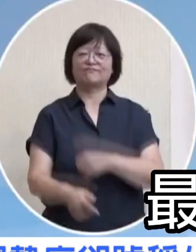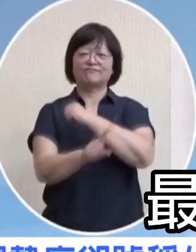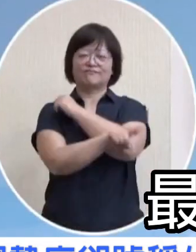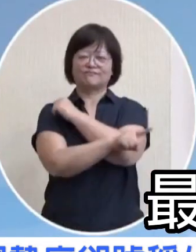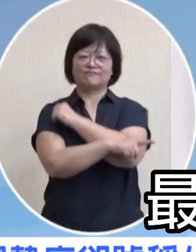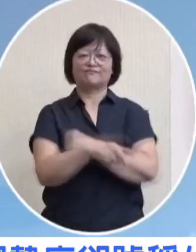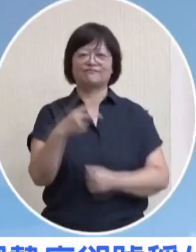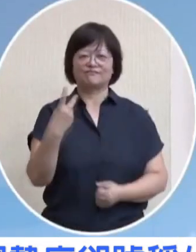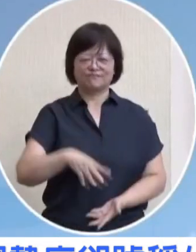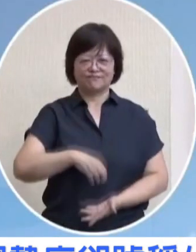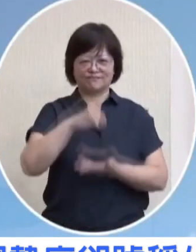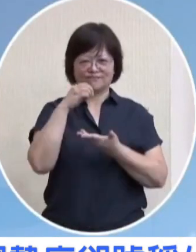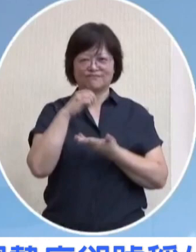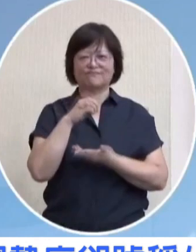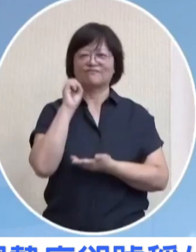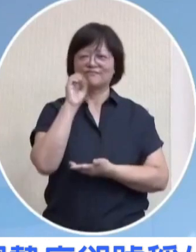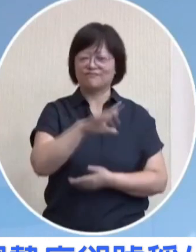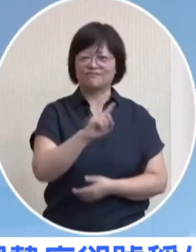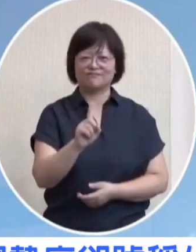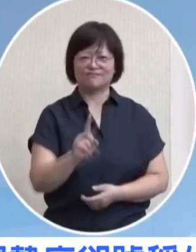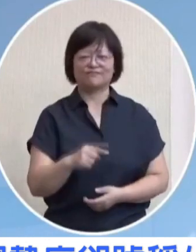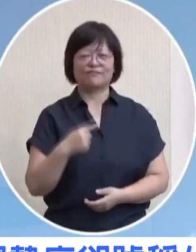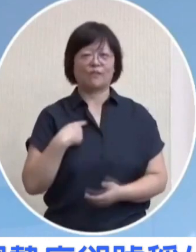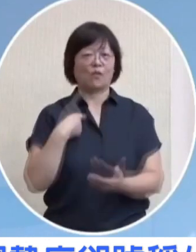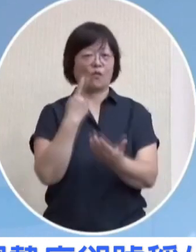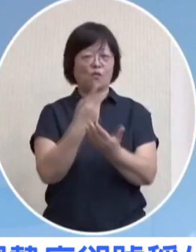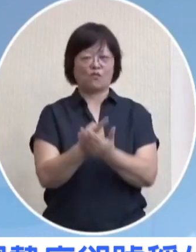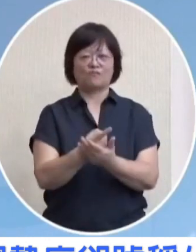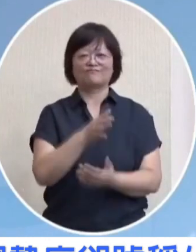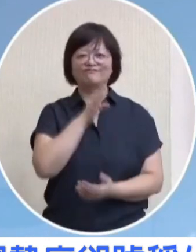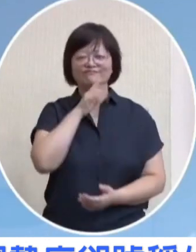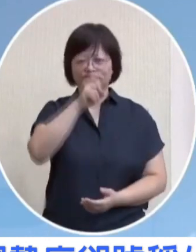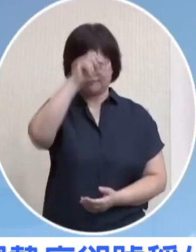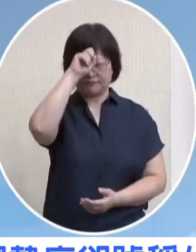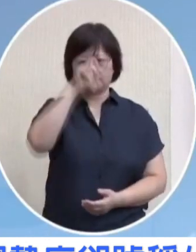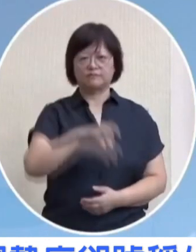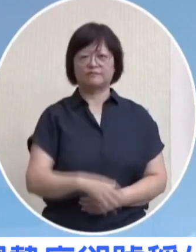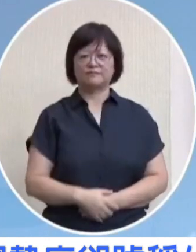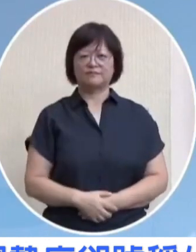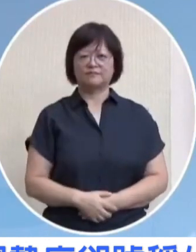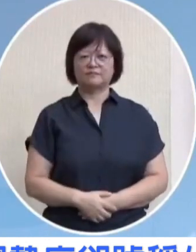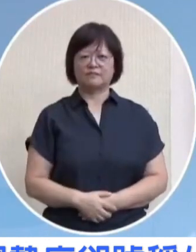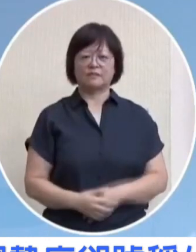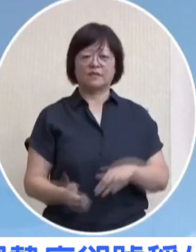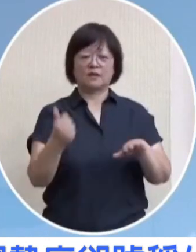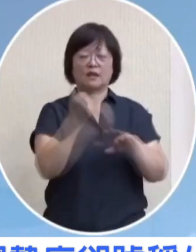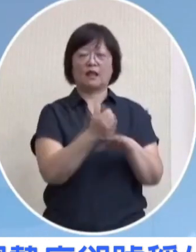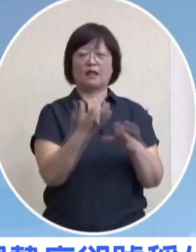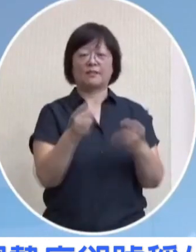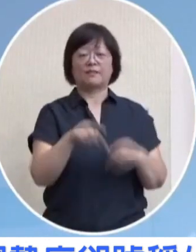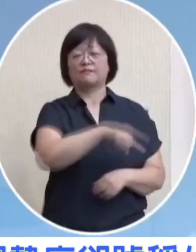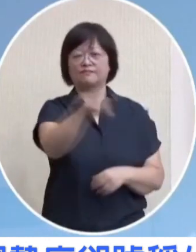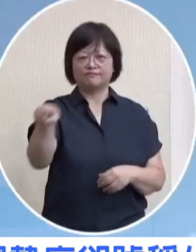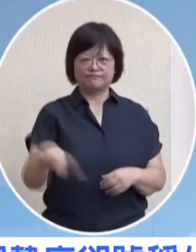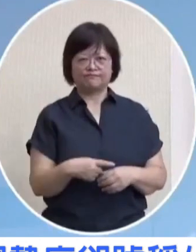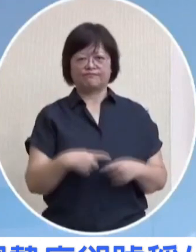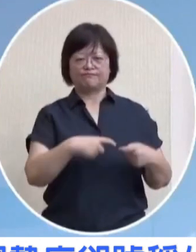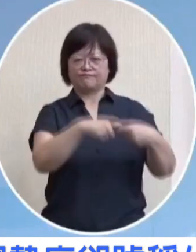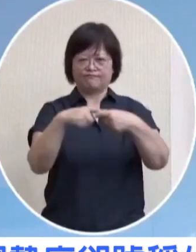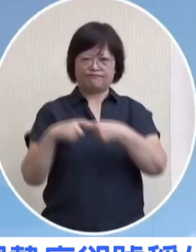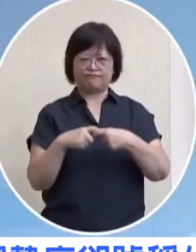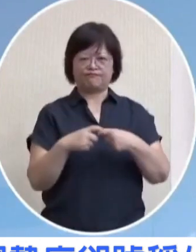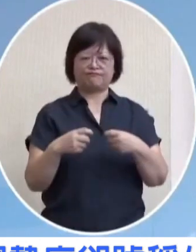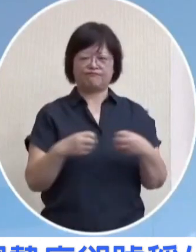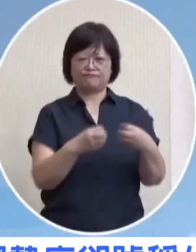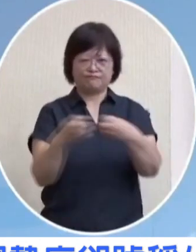次的强调，我的参选是为了促成在野阵营的整合，再也不